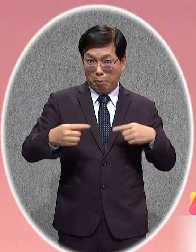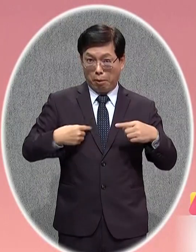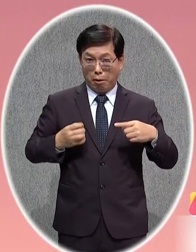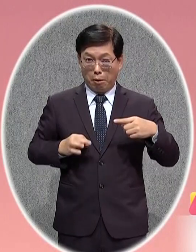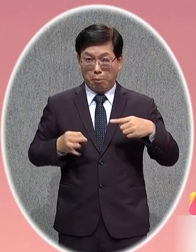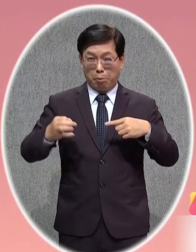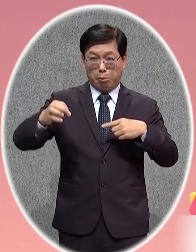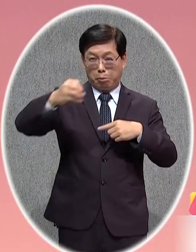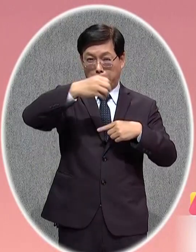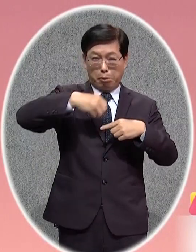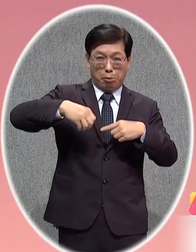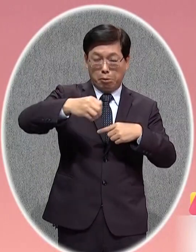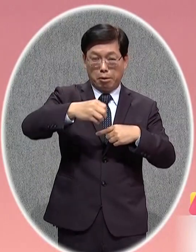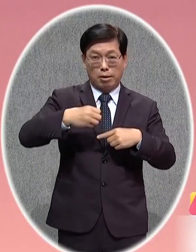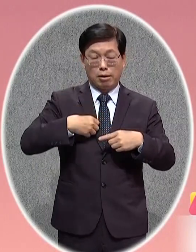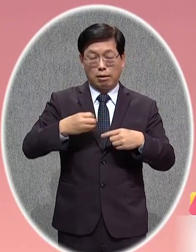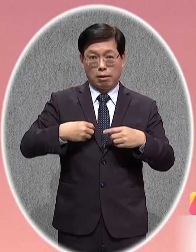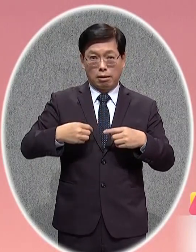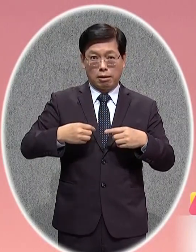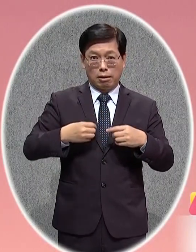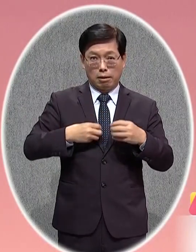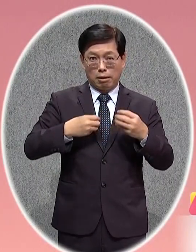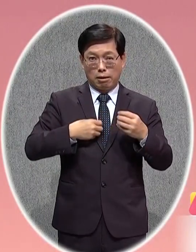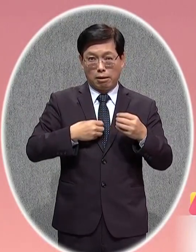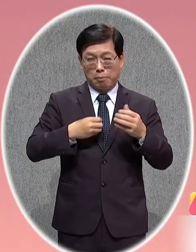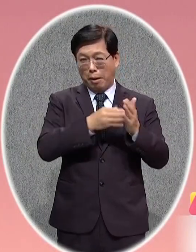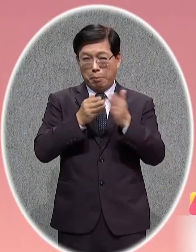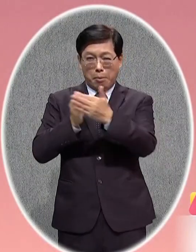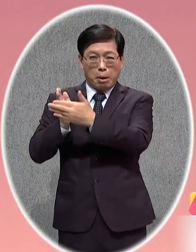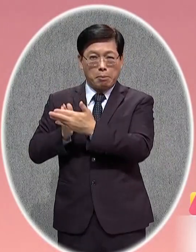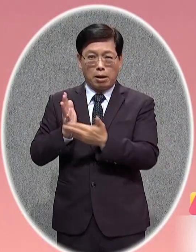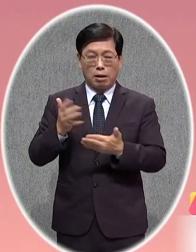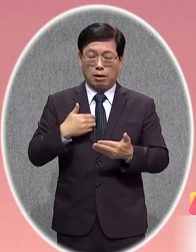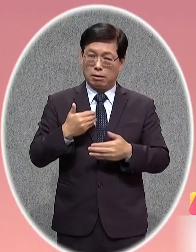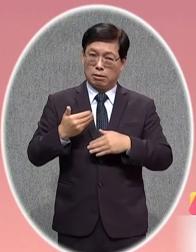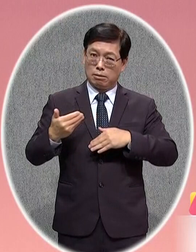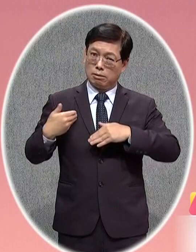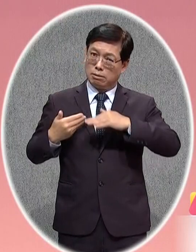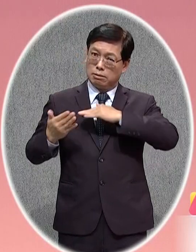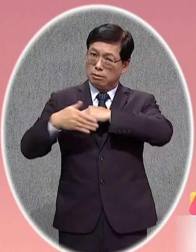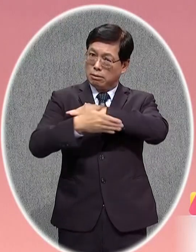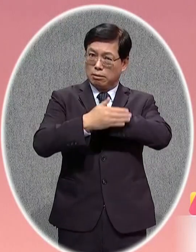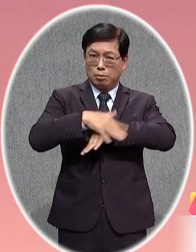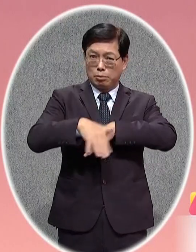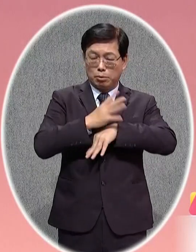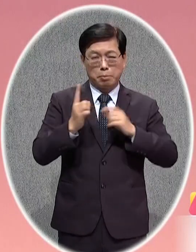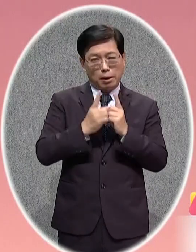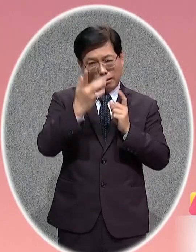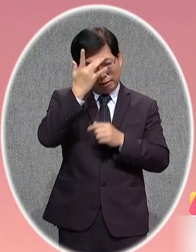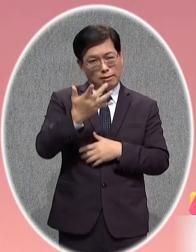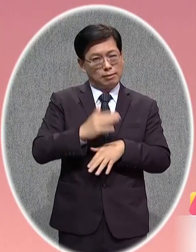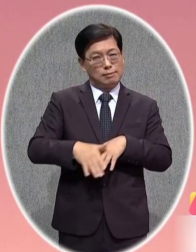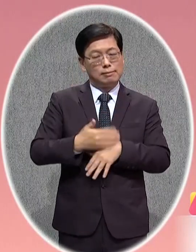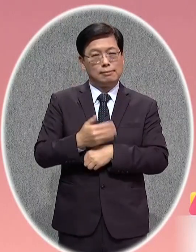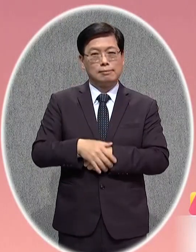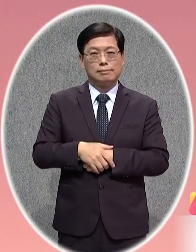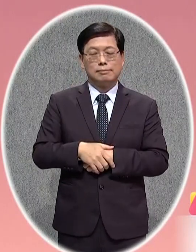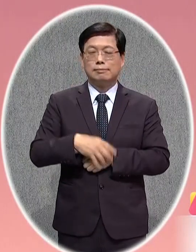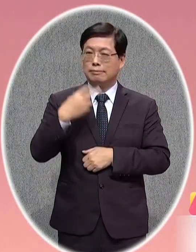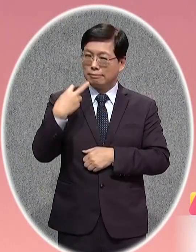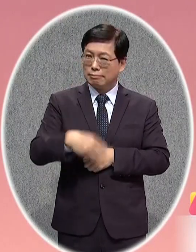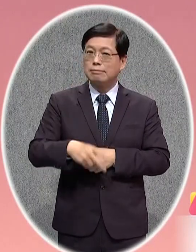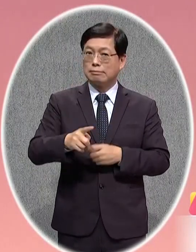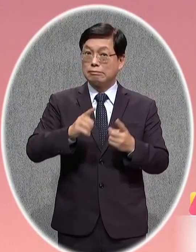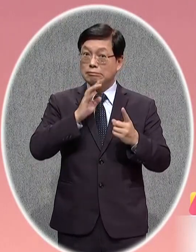弹珠台上面那弹来弹去的情况下，这个鲨鱼会不会有问题，对不对？那另外的话，鲨